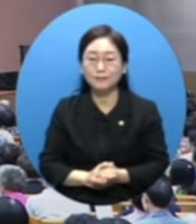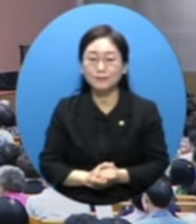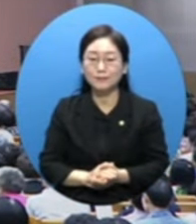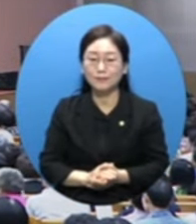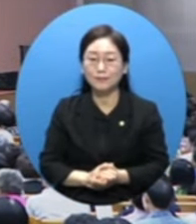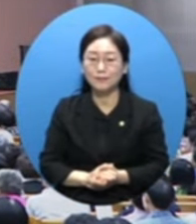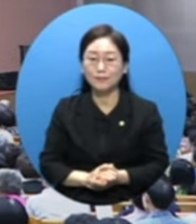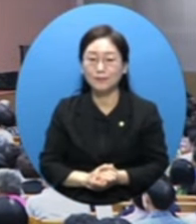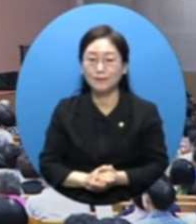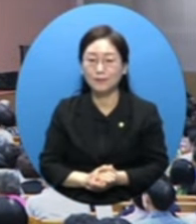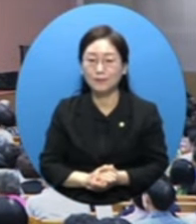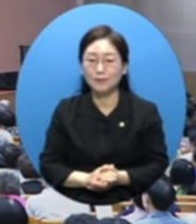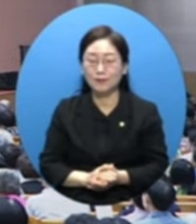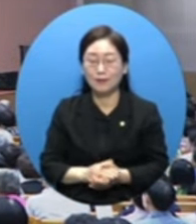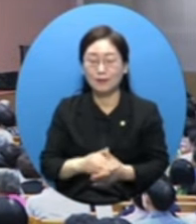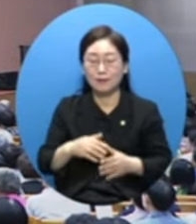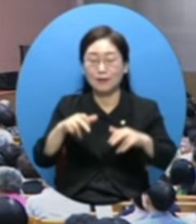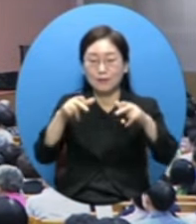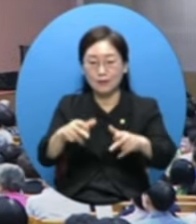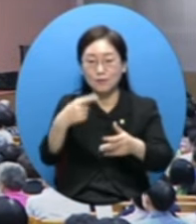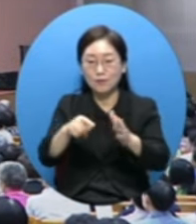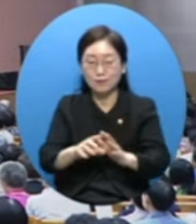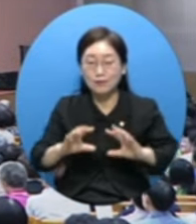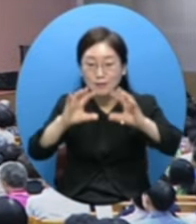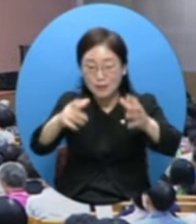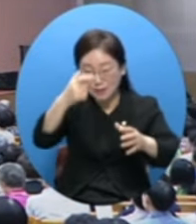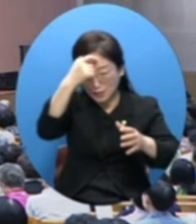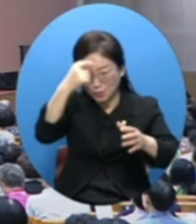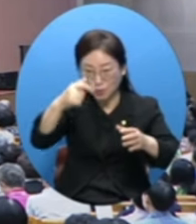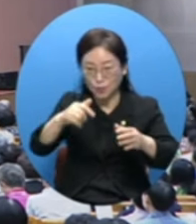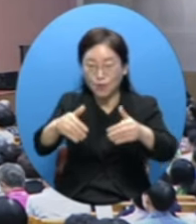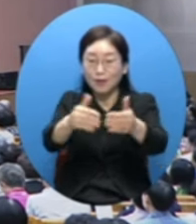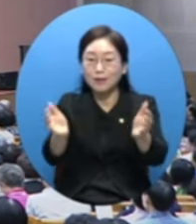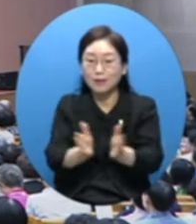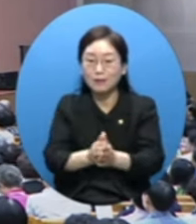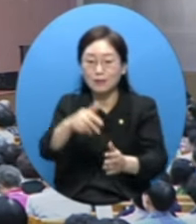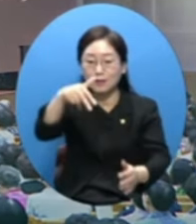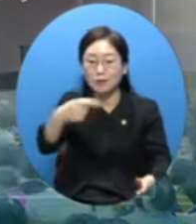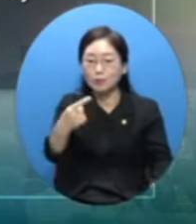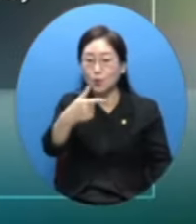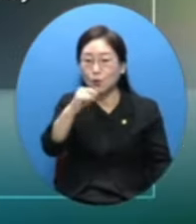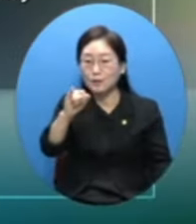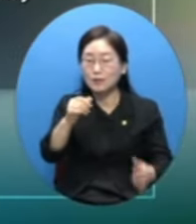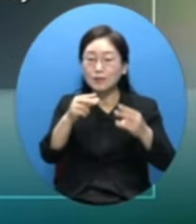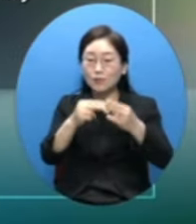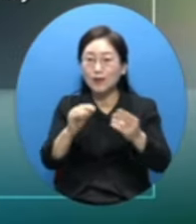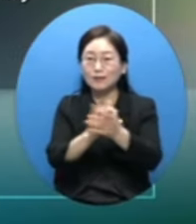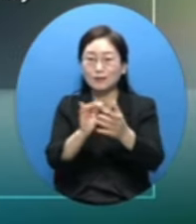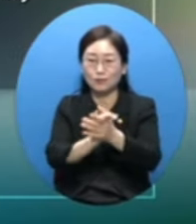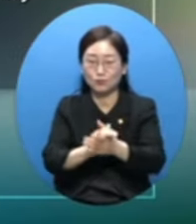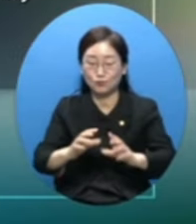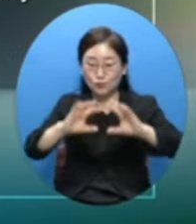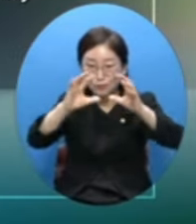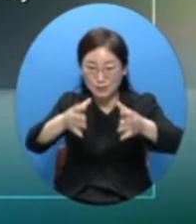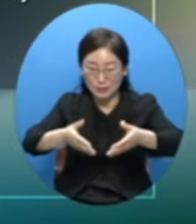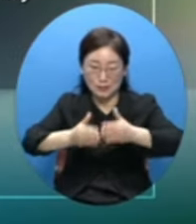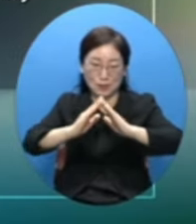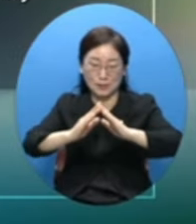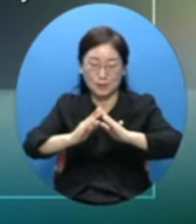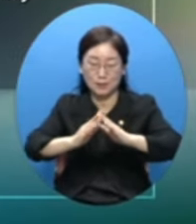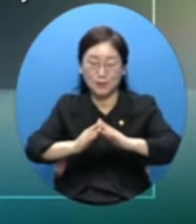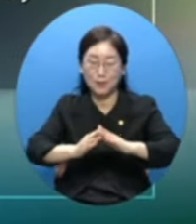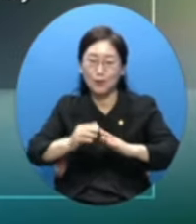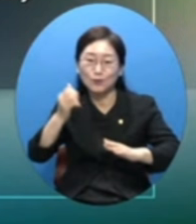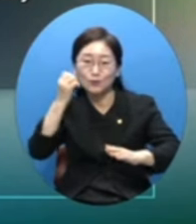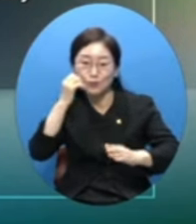아멘 장애를 위한 세계적인 기독교 단체인 조니와 친구들 국제 장애센터 설립자 잘